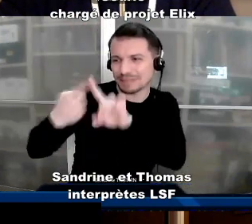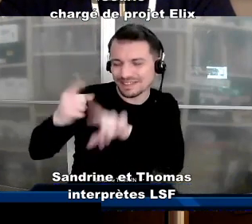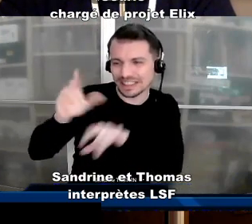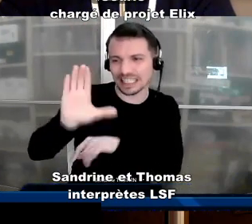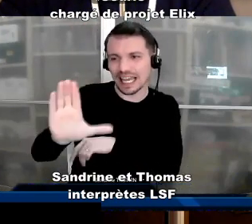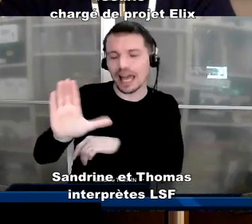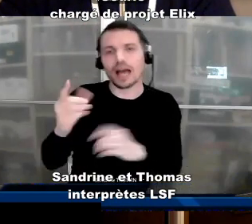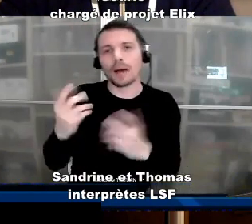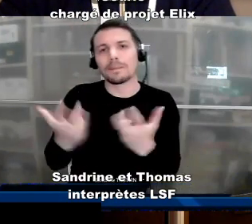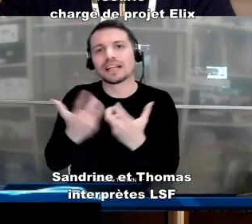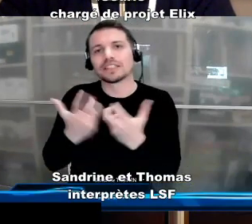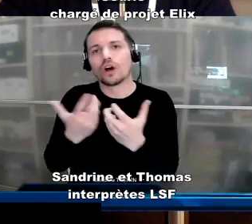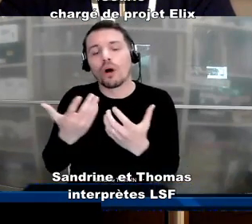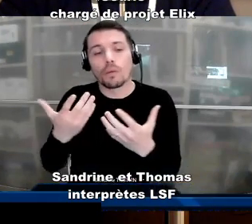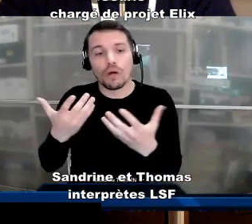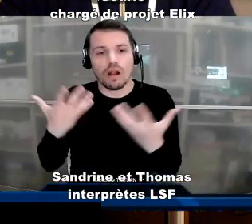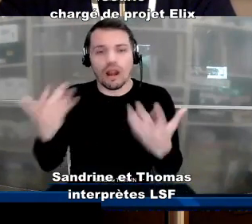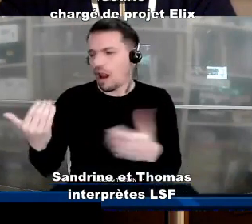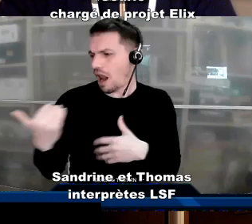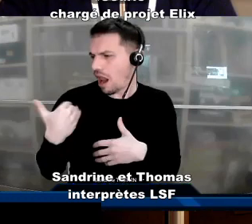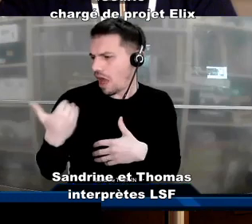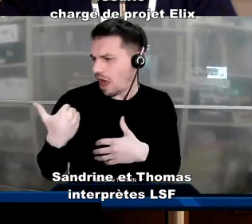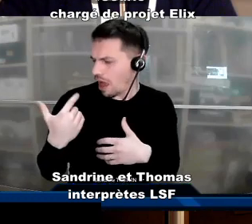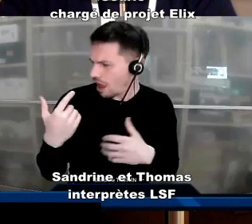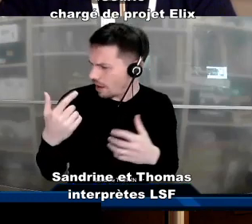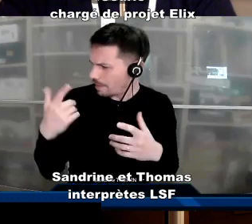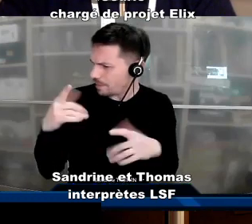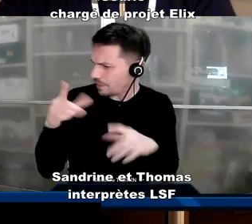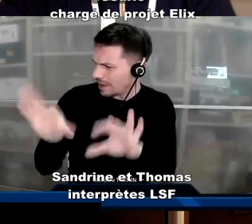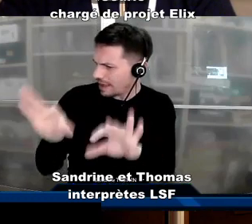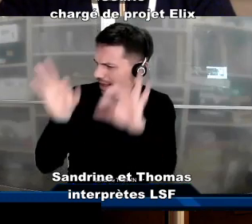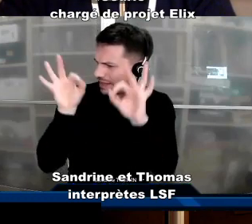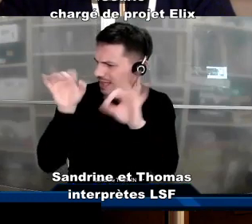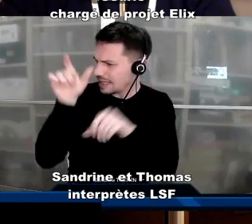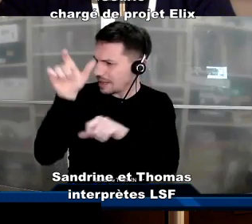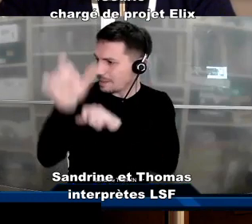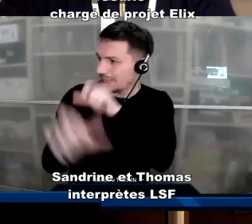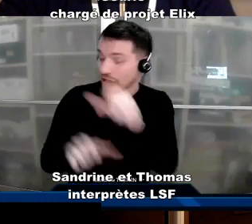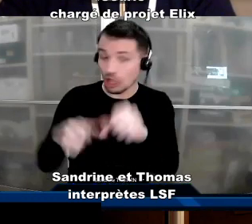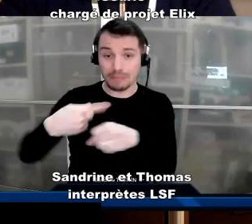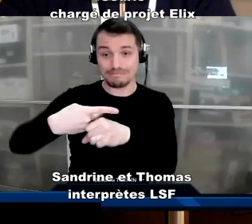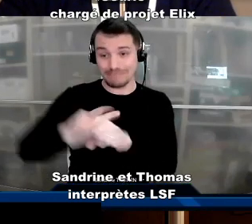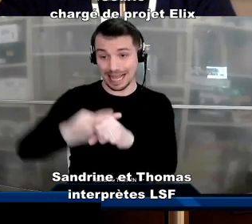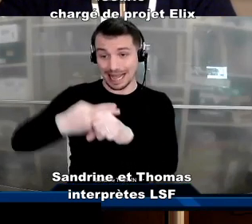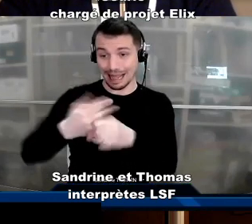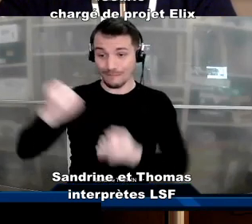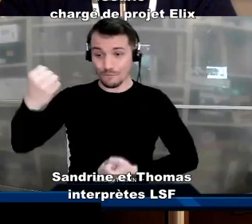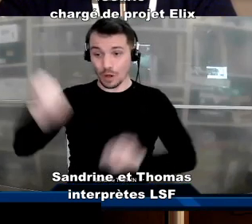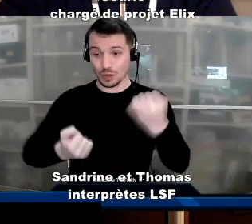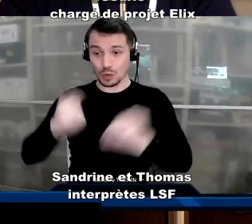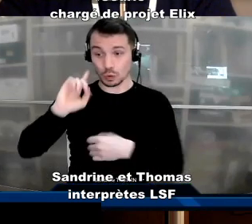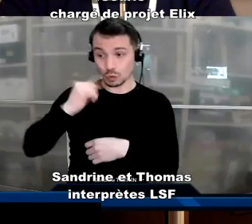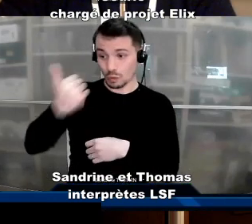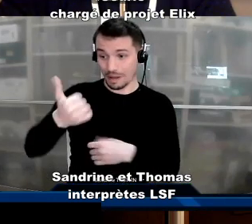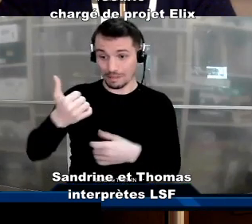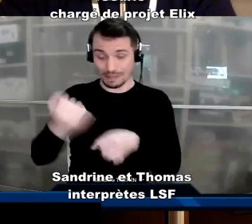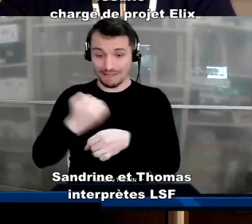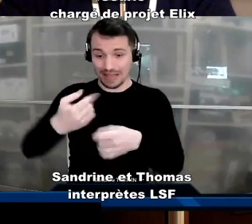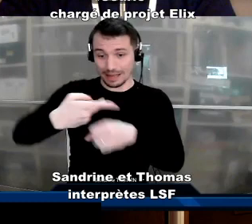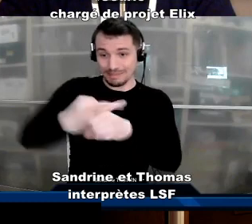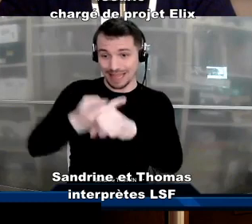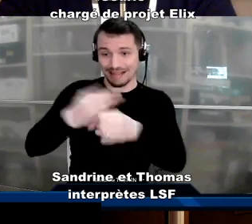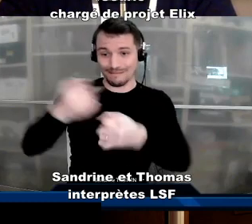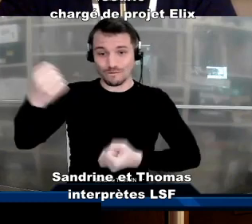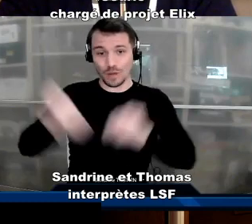Donc on a fait une plutôt grosse session avec des mécaniciens automobiles. Et donc, on est arrivé et on a